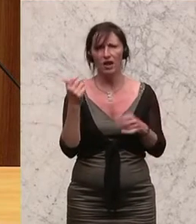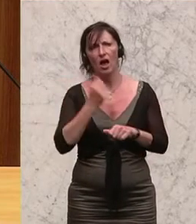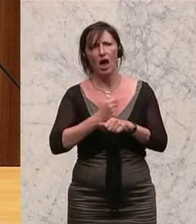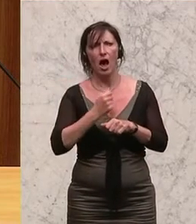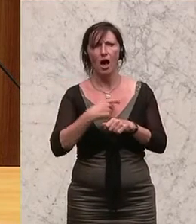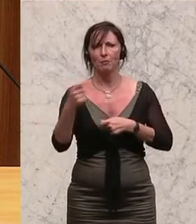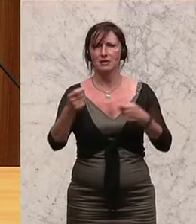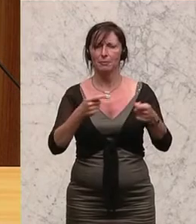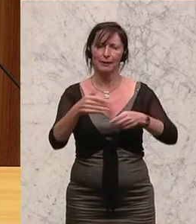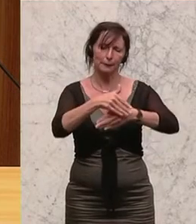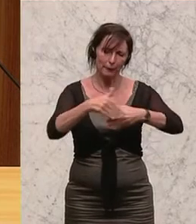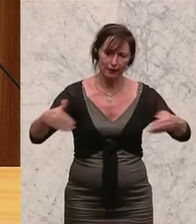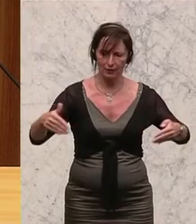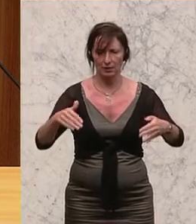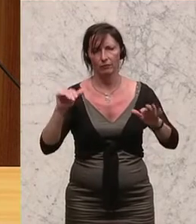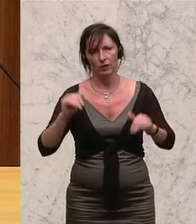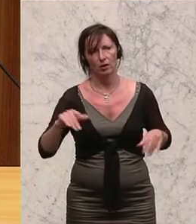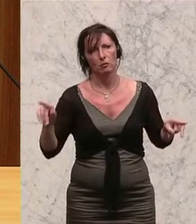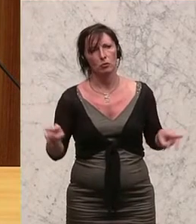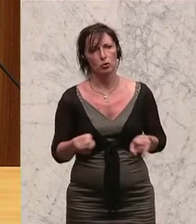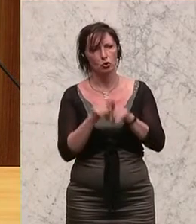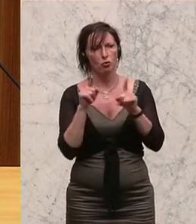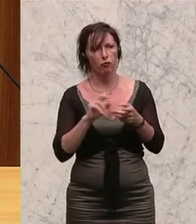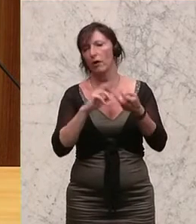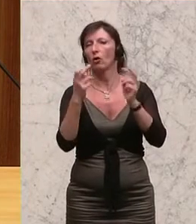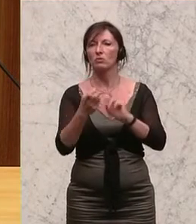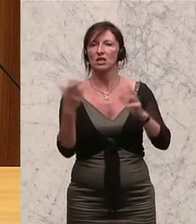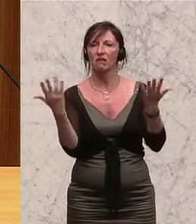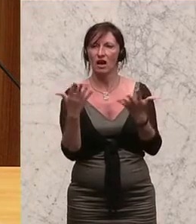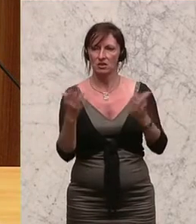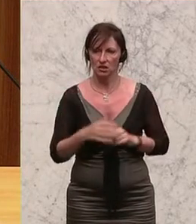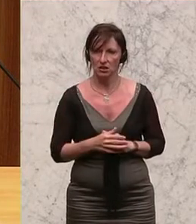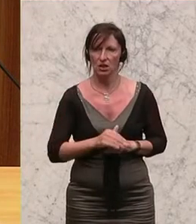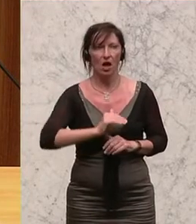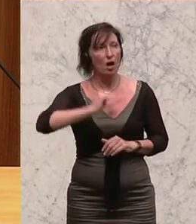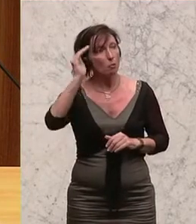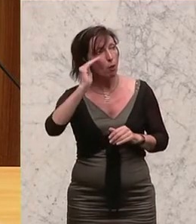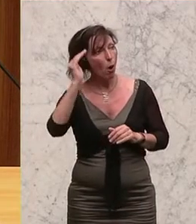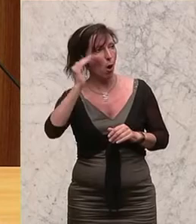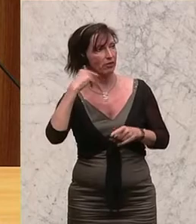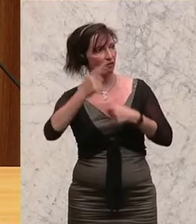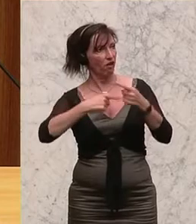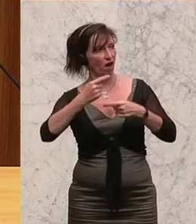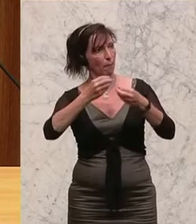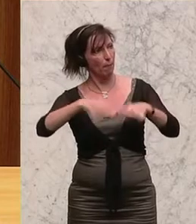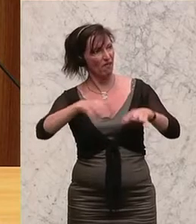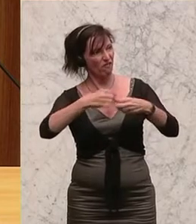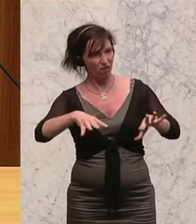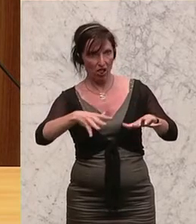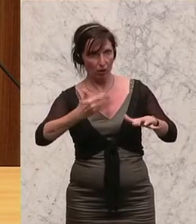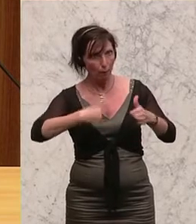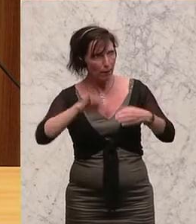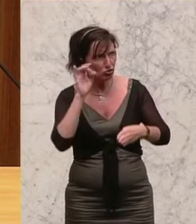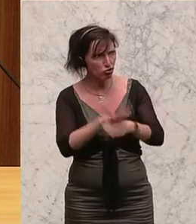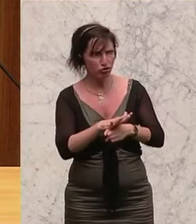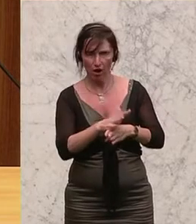müssen umsetzen, eine sofortige Vereinfachung und Beschleunigung der behördlichen Bewilligungsverfahren. Da wird Wirtschaft